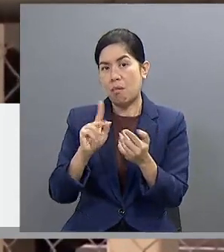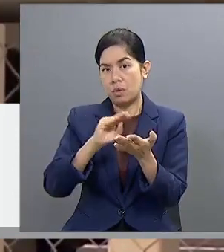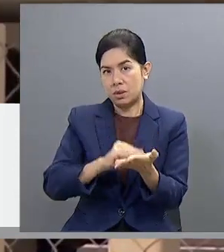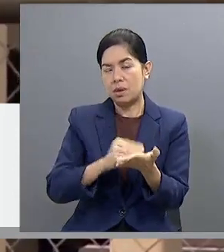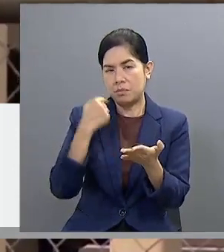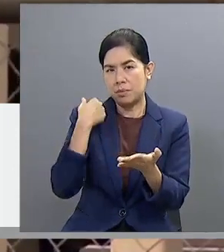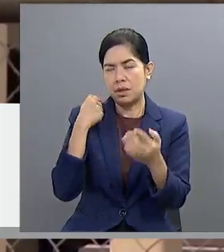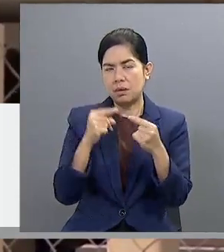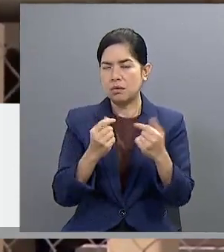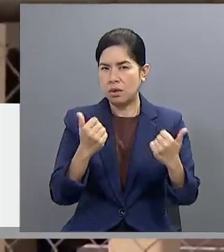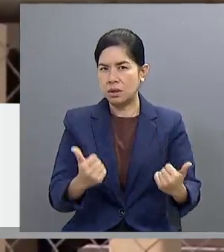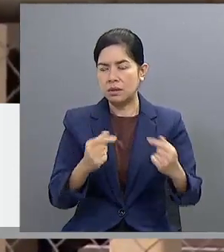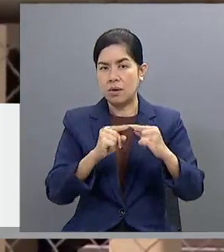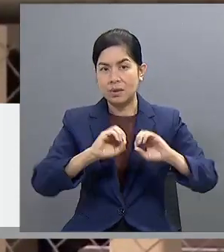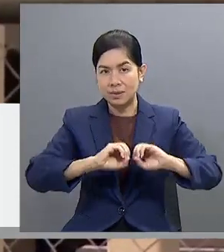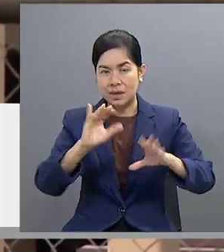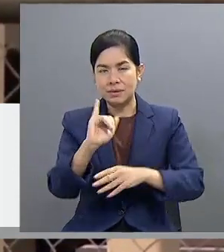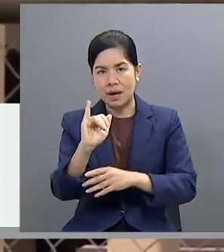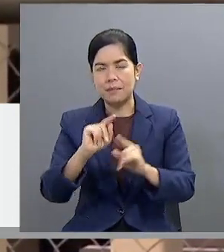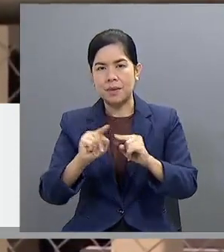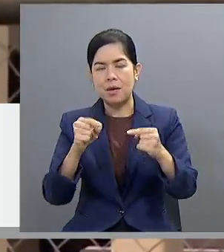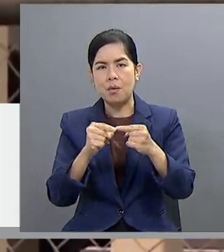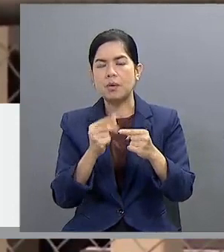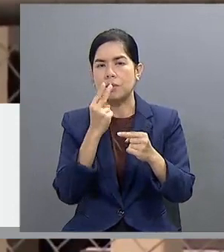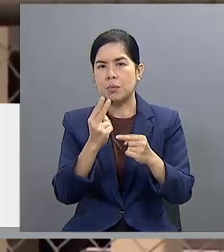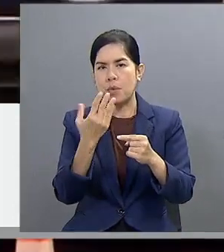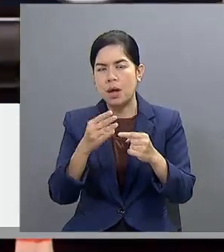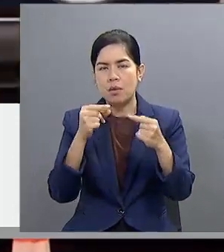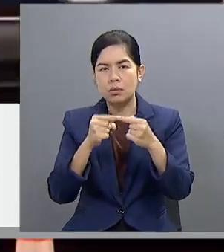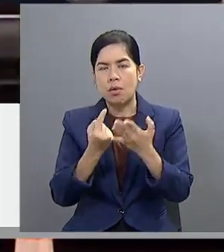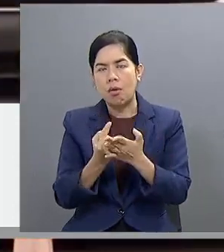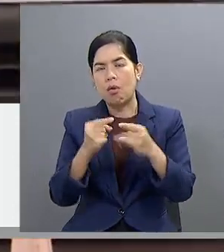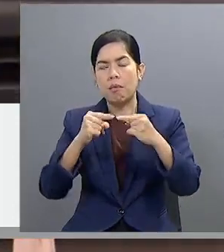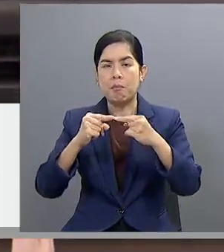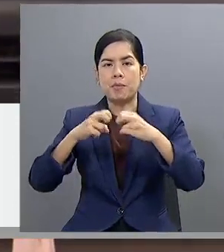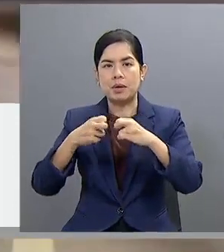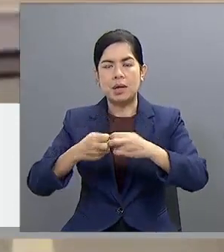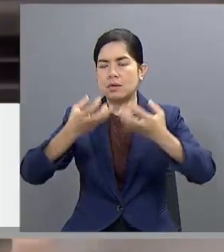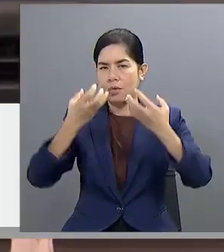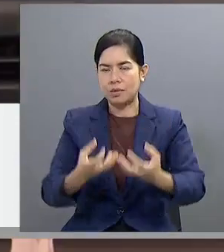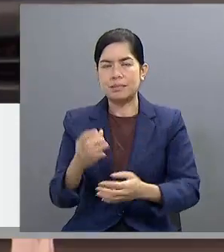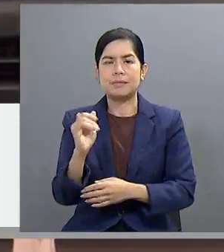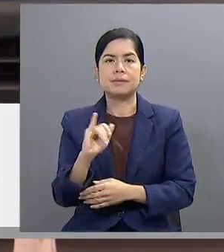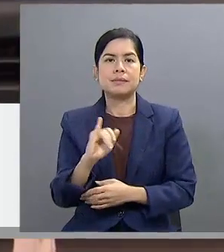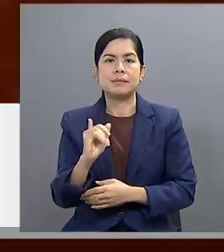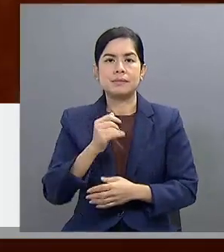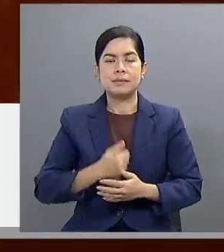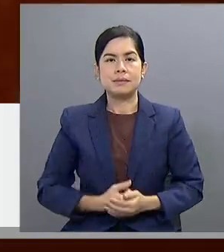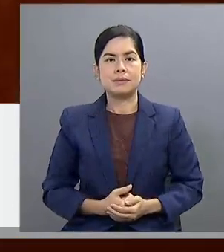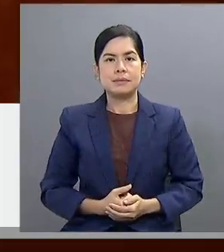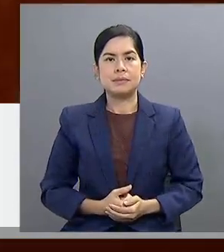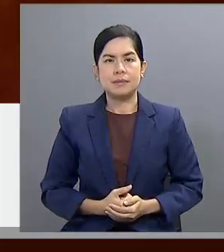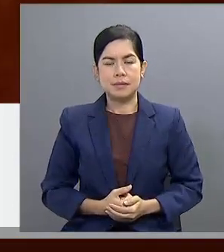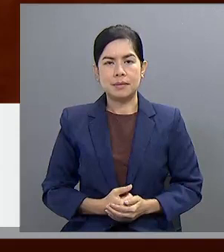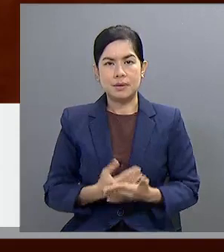ในขณะนี้เปิดประเด็นเรื่องความรุนแรงของเชื้อชนิดนี้ออกมาทำให้ต้องติดตามกันอย่างใกล้เช็ดนะคะสำหรับใน